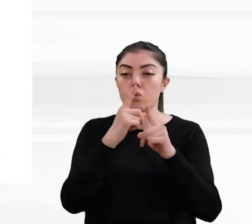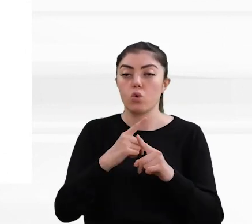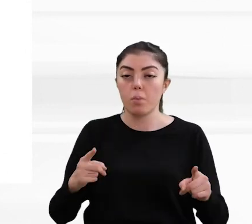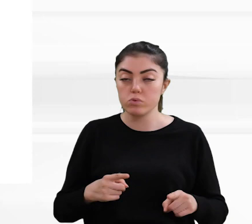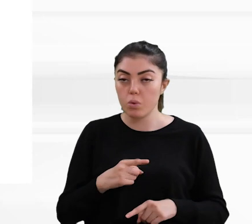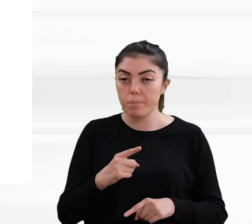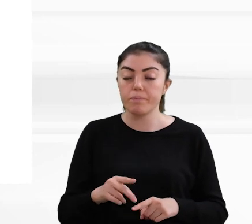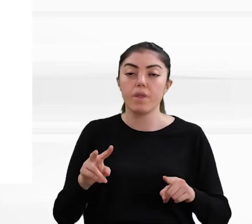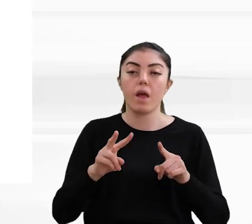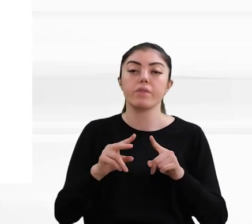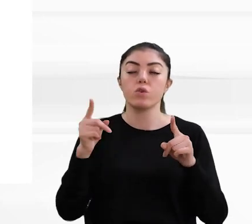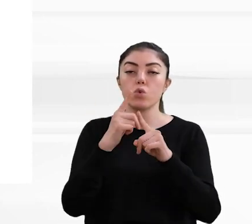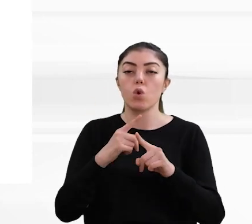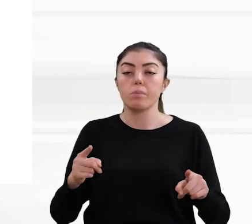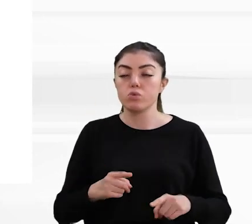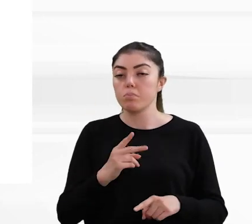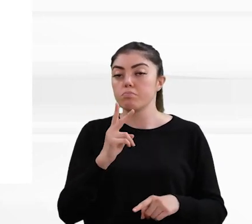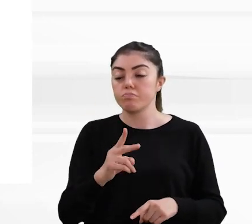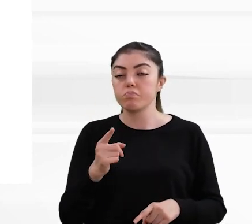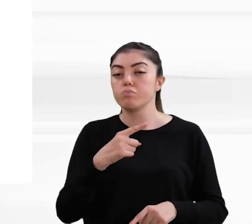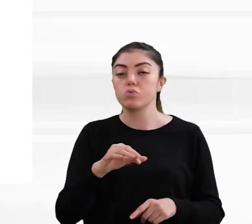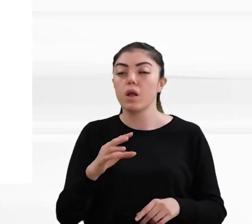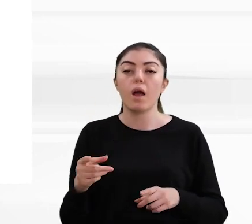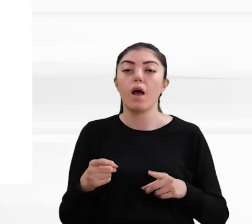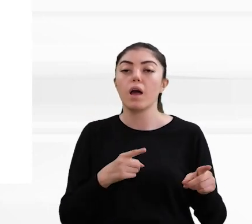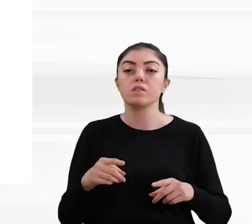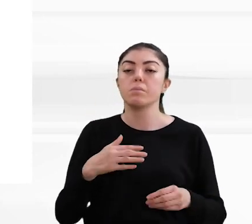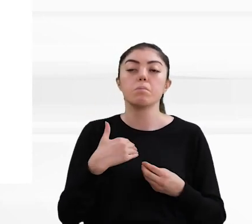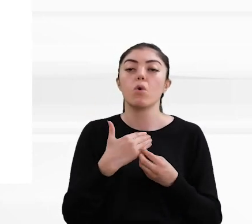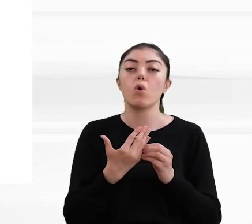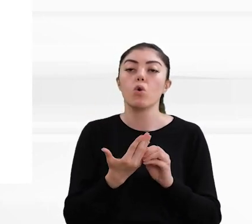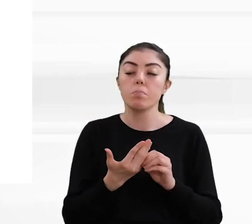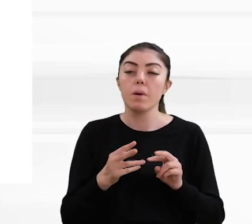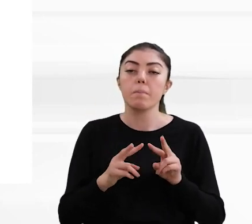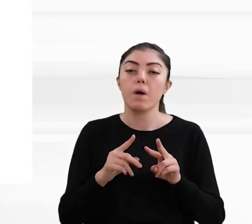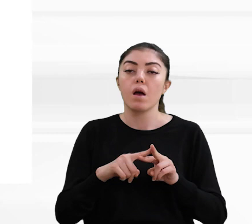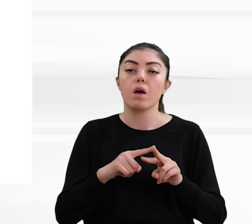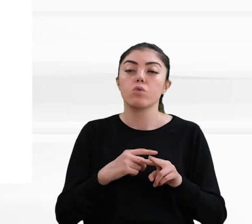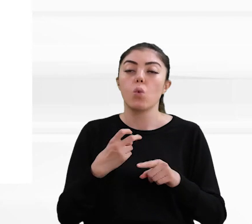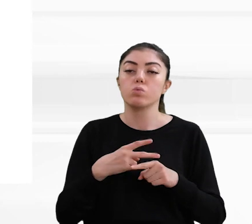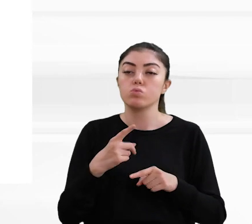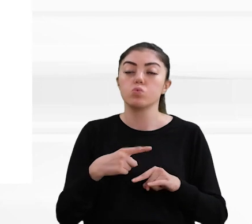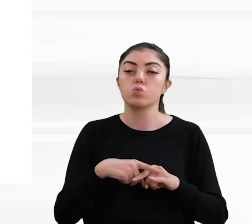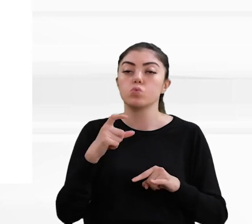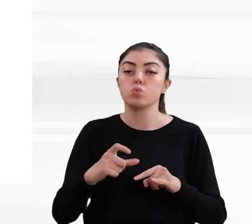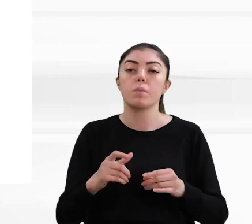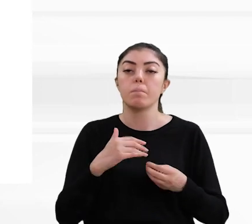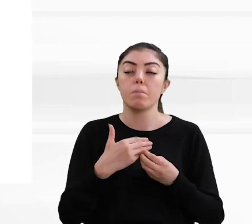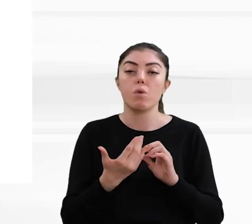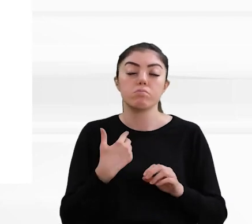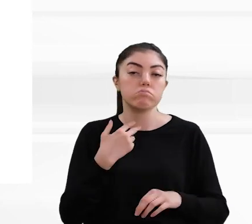sahip mikrospor en kromozoma sahip hücreler burada biz hangi bölünmeyi mayoz bölünmesi